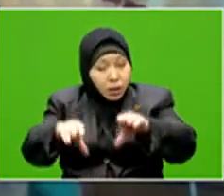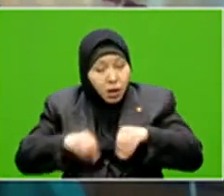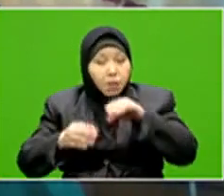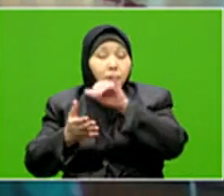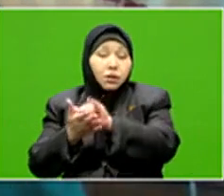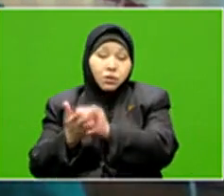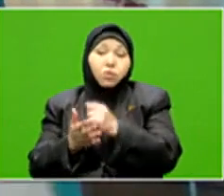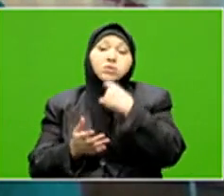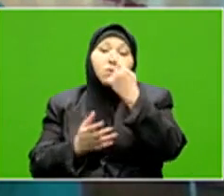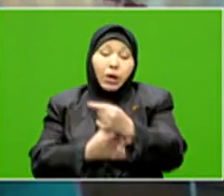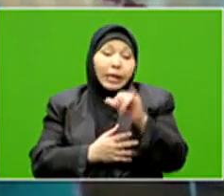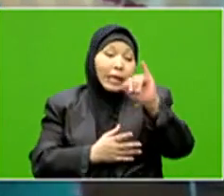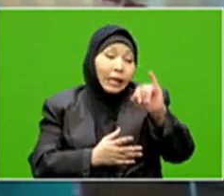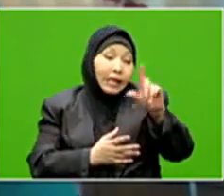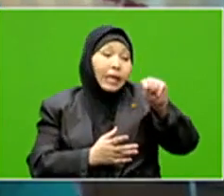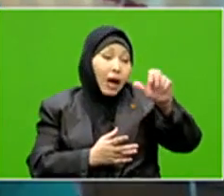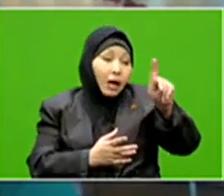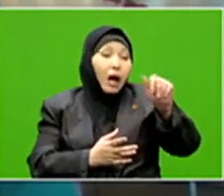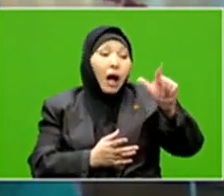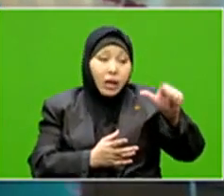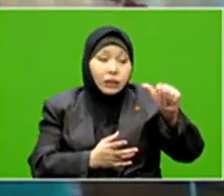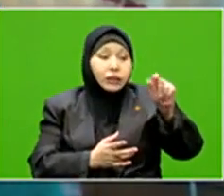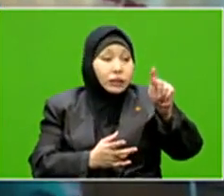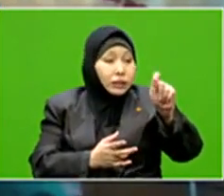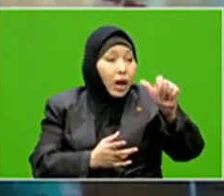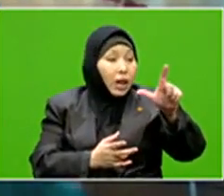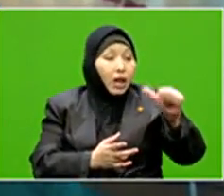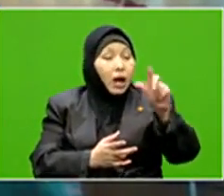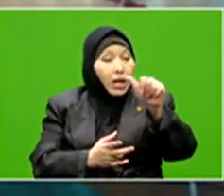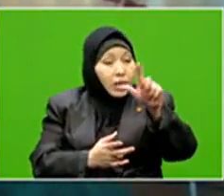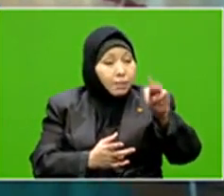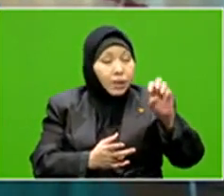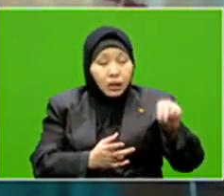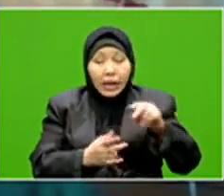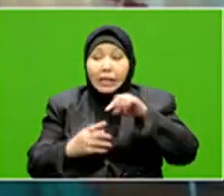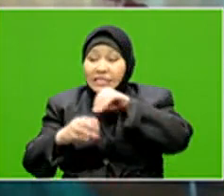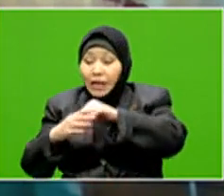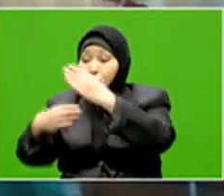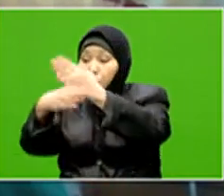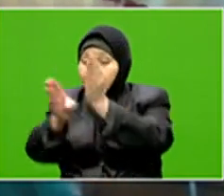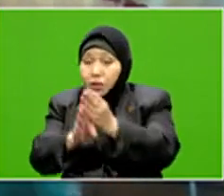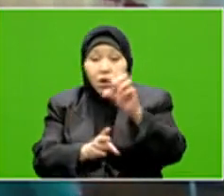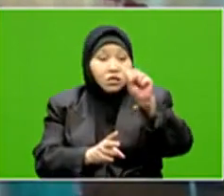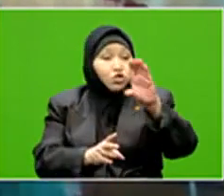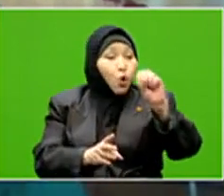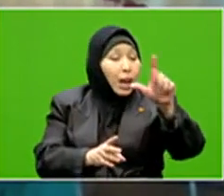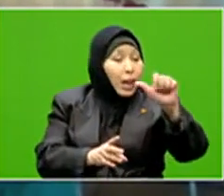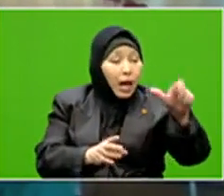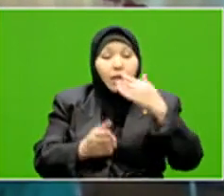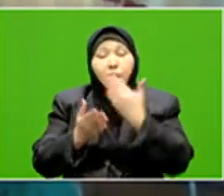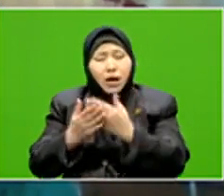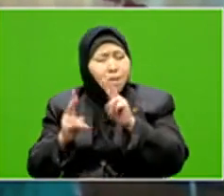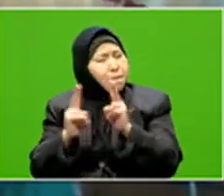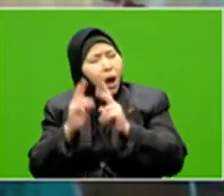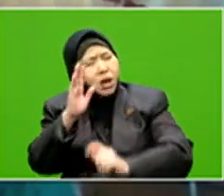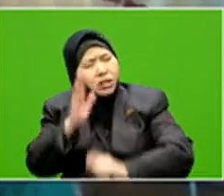disebutkan innaka la antal halimur rasyid. Ini merupakan satu bentuk kesalehan yang paling tinggi, kebaikan yang paling tinggi dalam